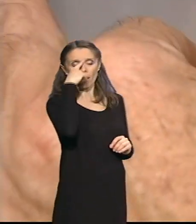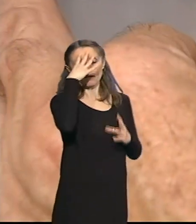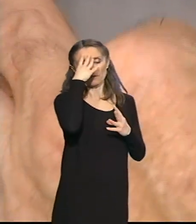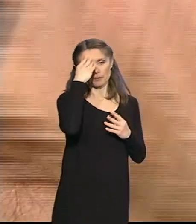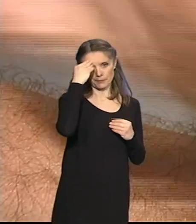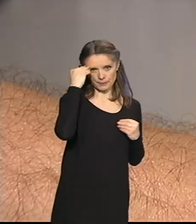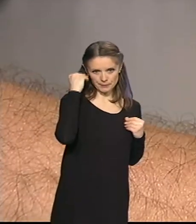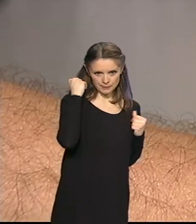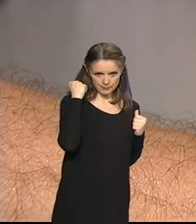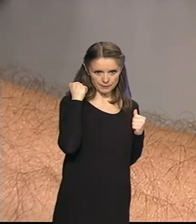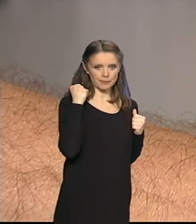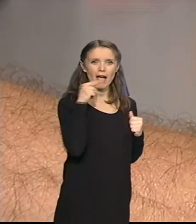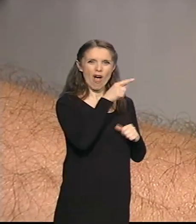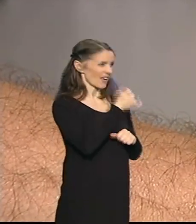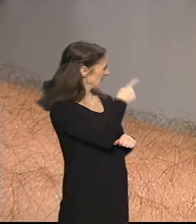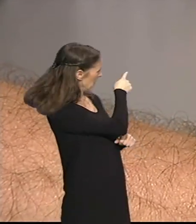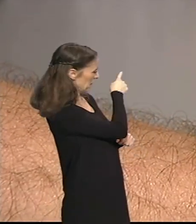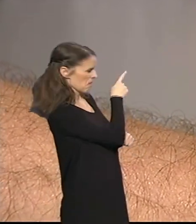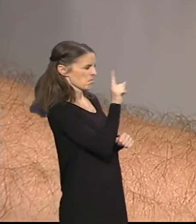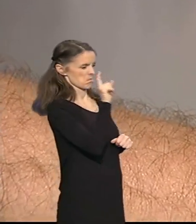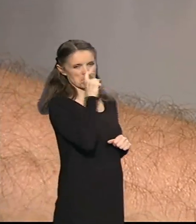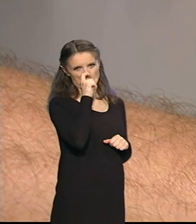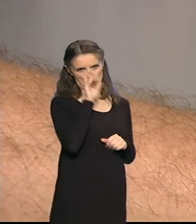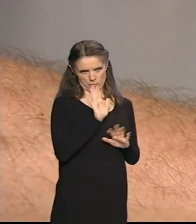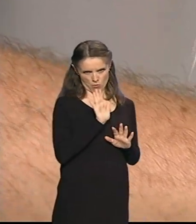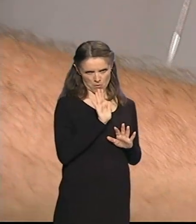biti mnogo bolna.